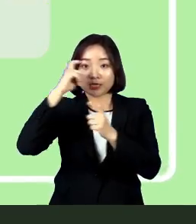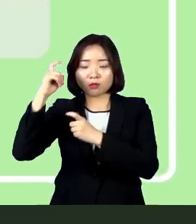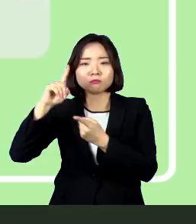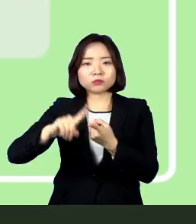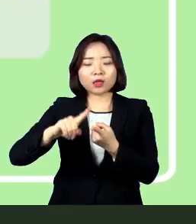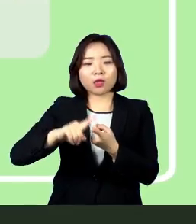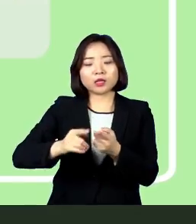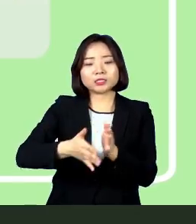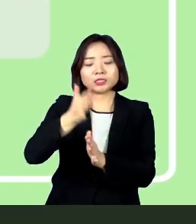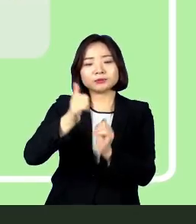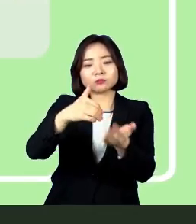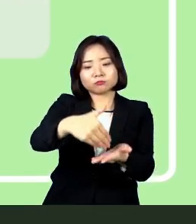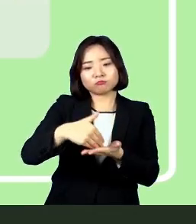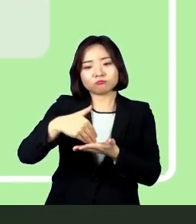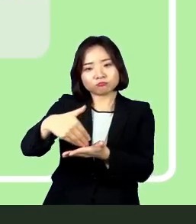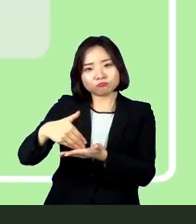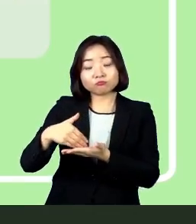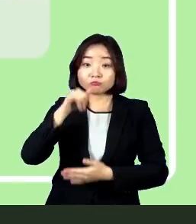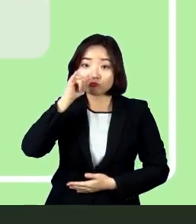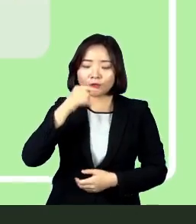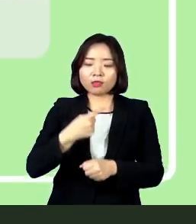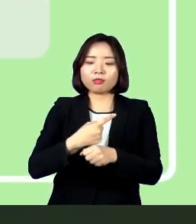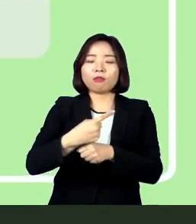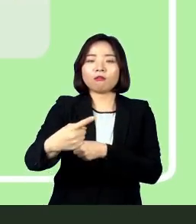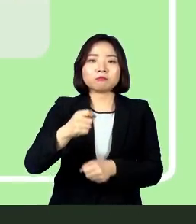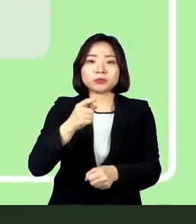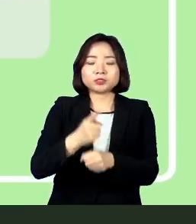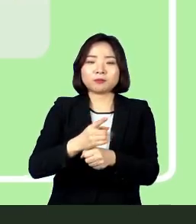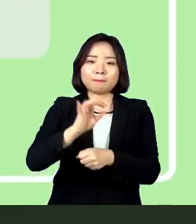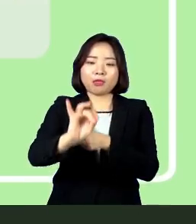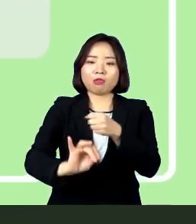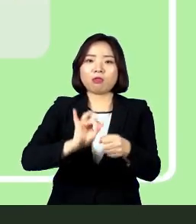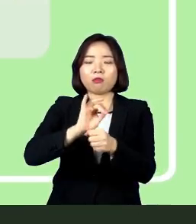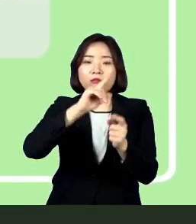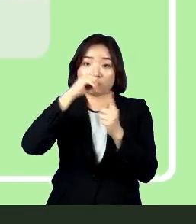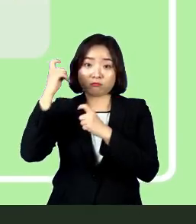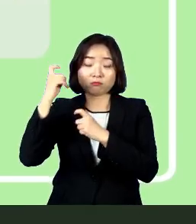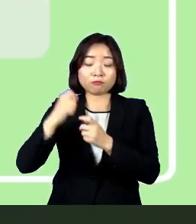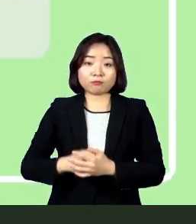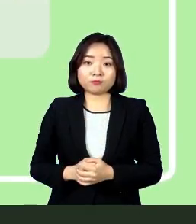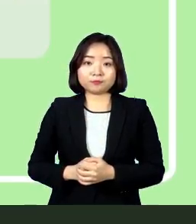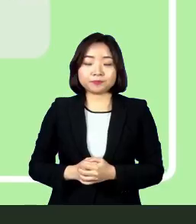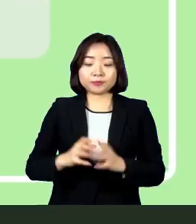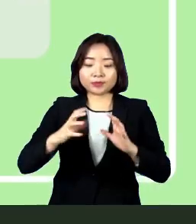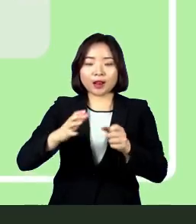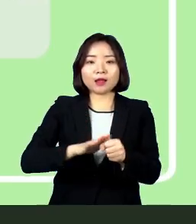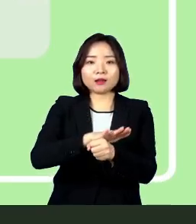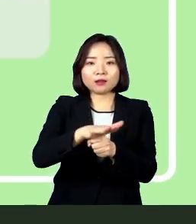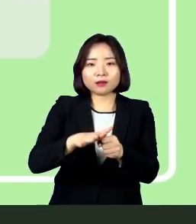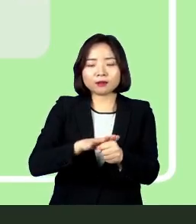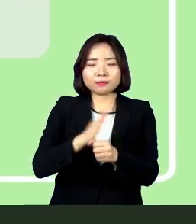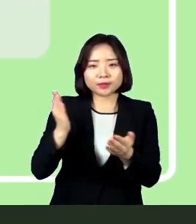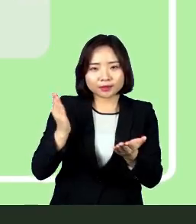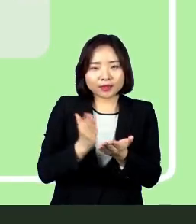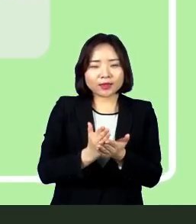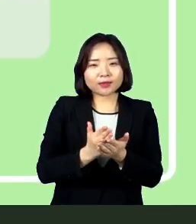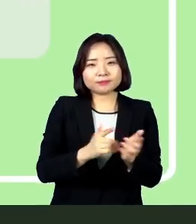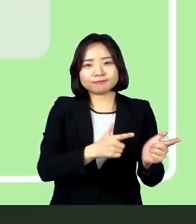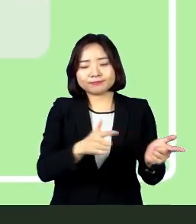청취합니다. 내년은 3.1운동이 100주년 되는 해인데요. 천안시는 애국충절의 고장에 걸맞은